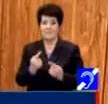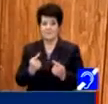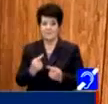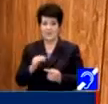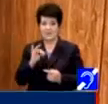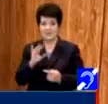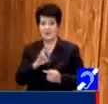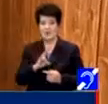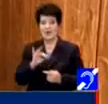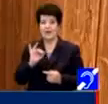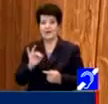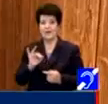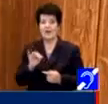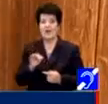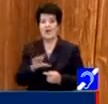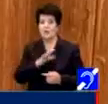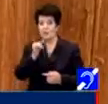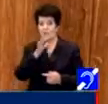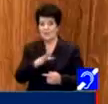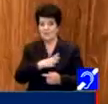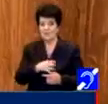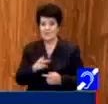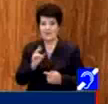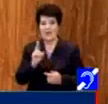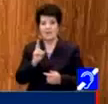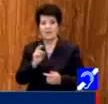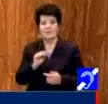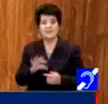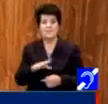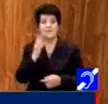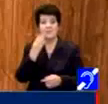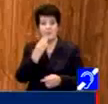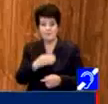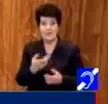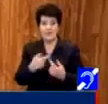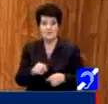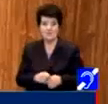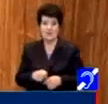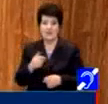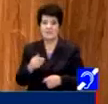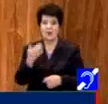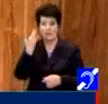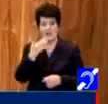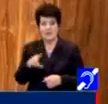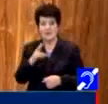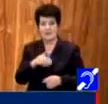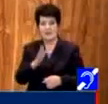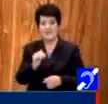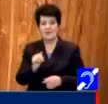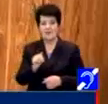Nicolae Iorga nu poate fi contestată. Întreaga viață învățăm pentru a fi mai buni. De aceeași părere este și Daniela